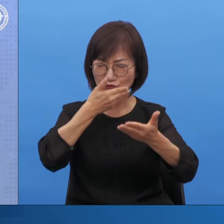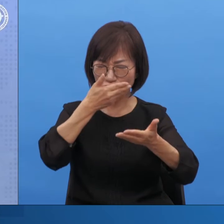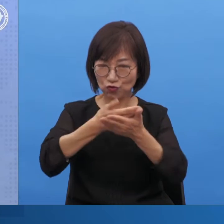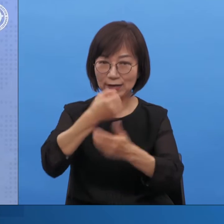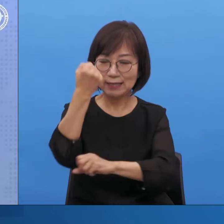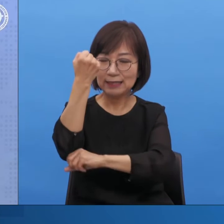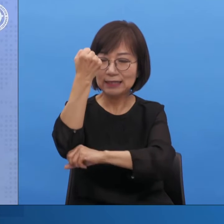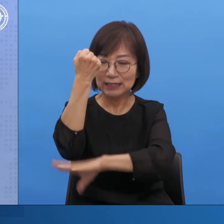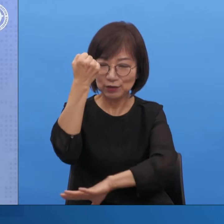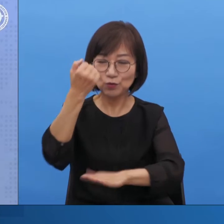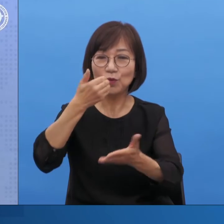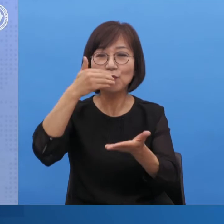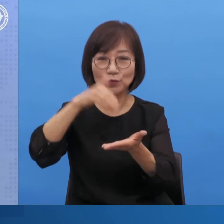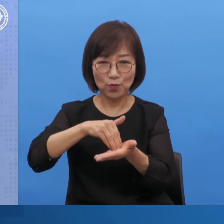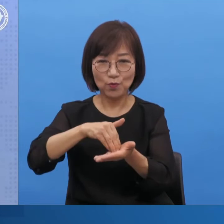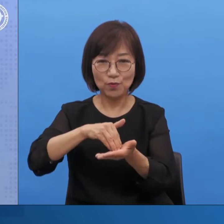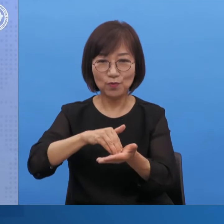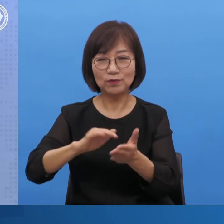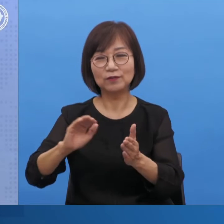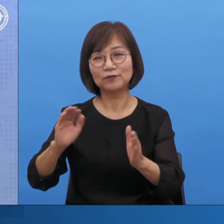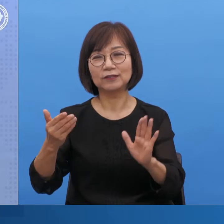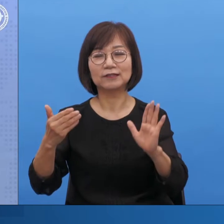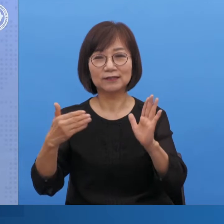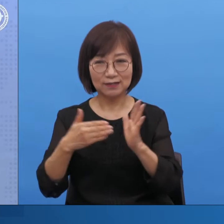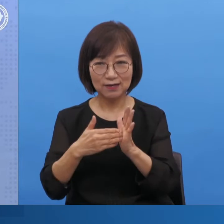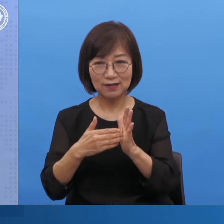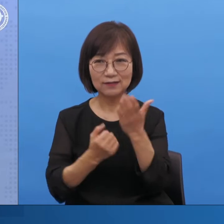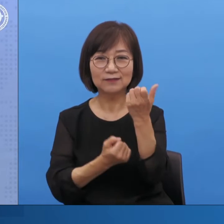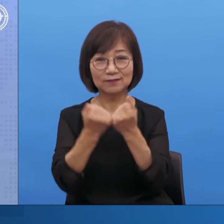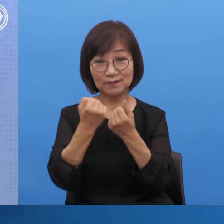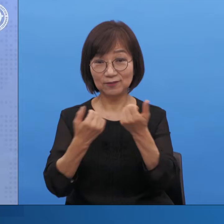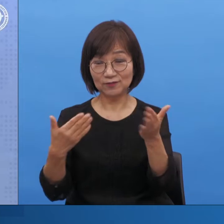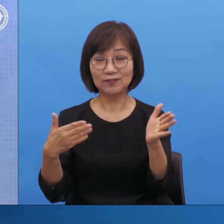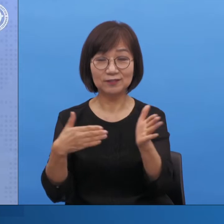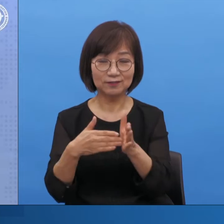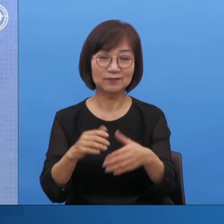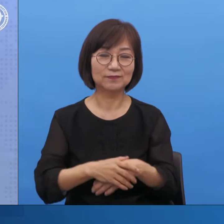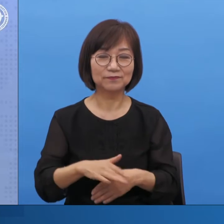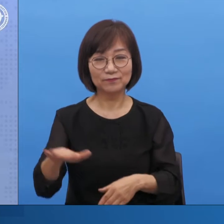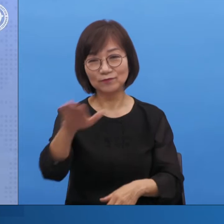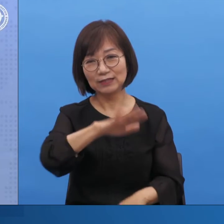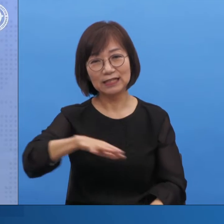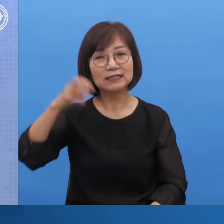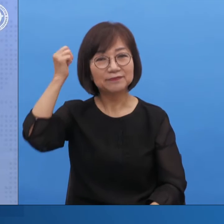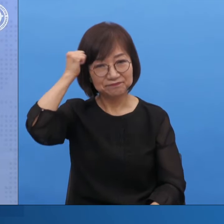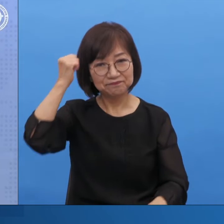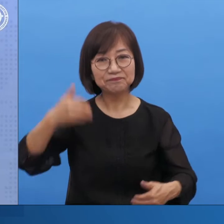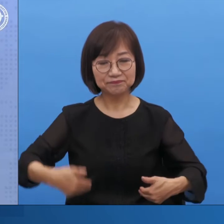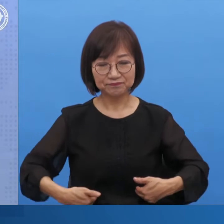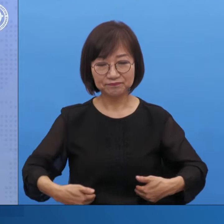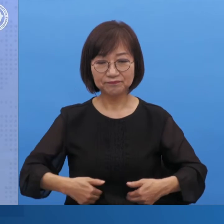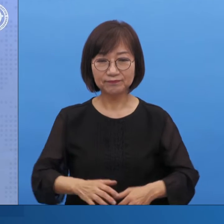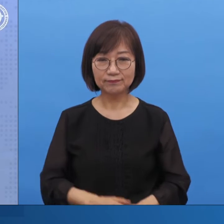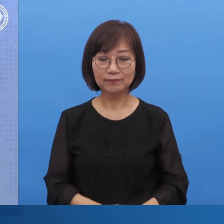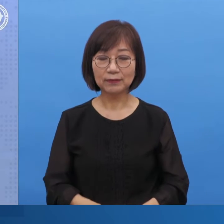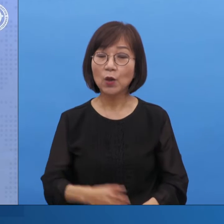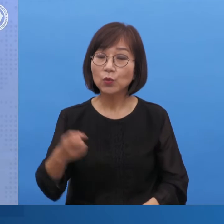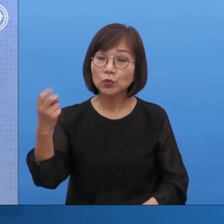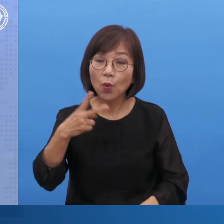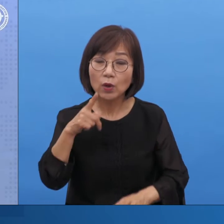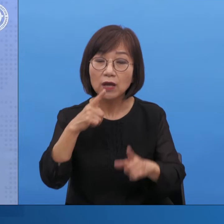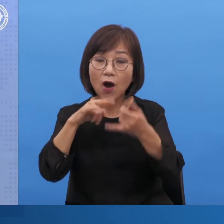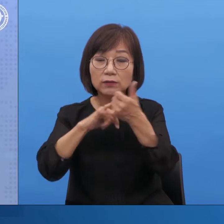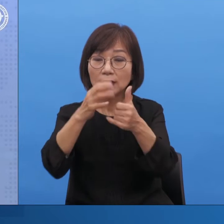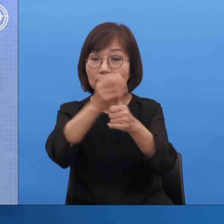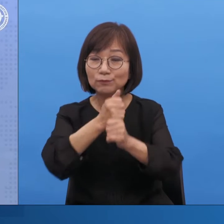was rejected by the builders, and yet that became the cornerstone of these great buildings. 기억해야 됩니다. You must remember this. 베드로가 이 언약을 붙잡았어요.